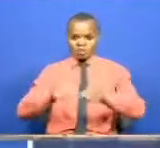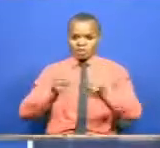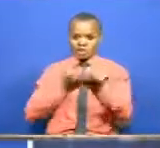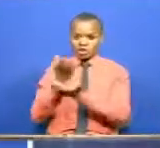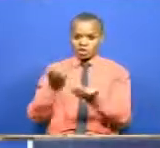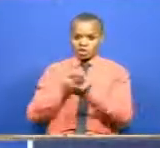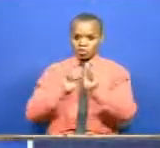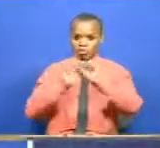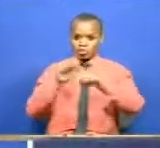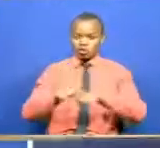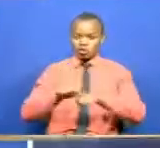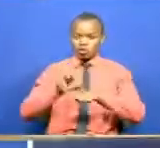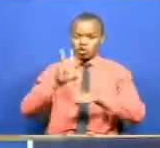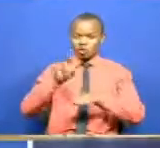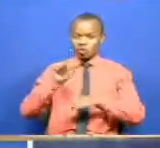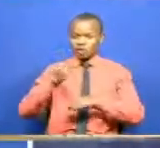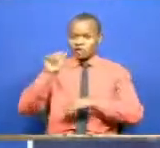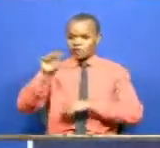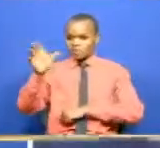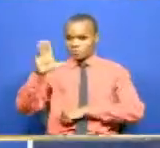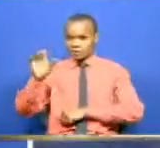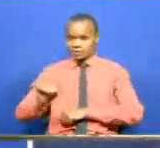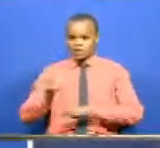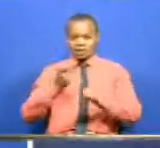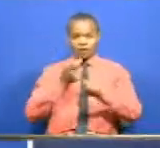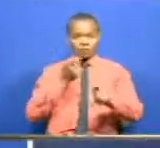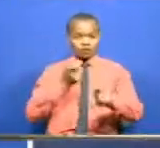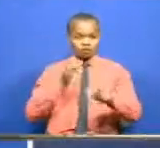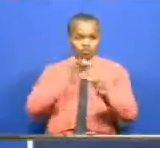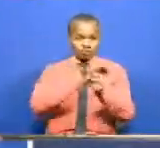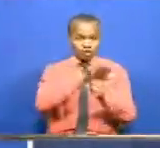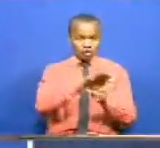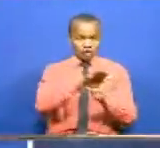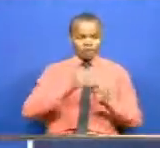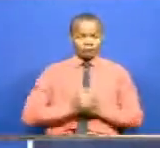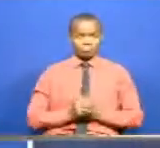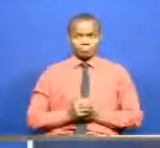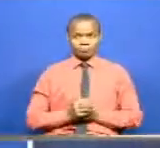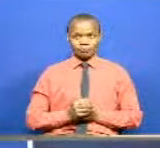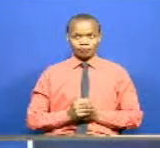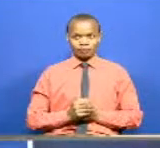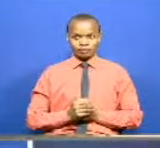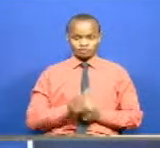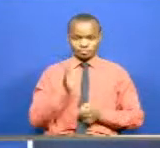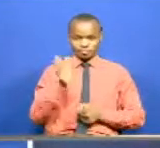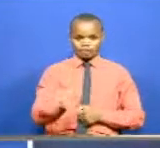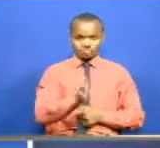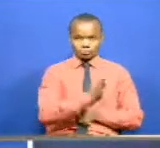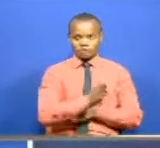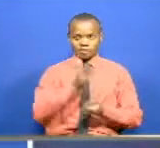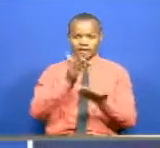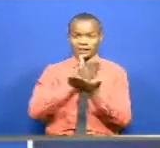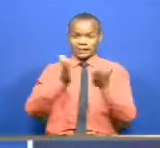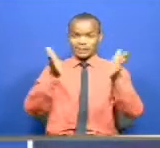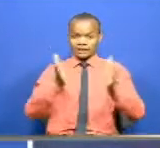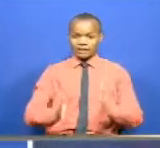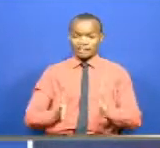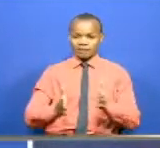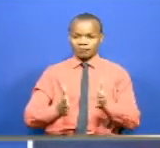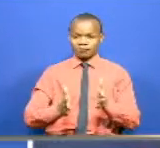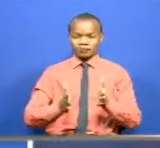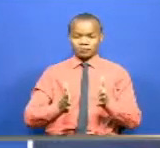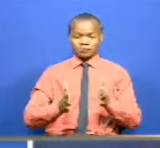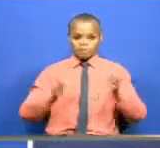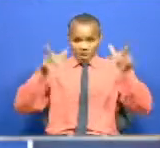kwa asilimia 2.5 kutokana na athari za janga la COVID-19. Hatimaye, sekta ya ufugaji wa ng'ombe wa